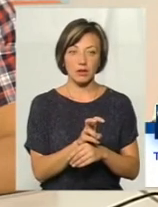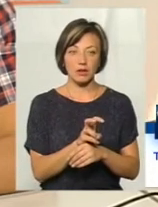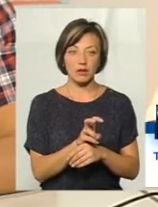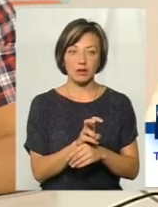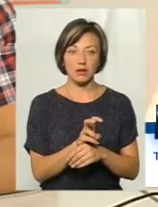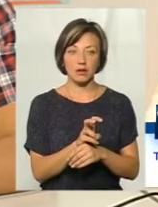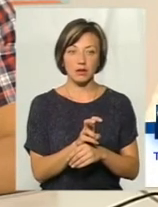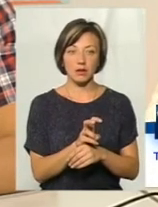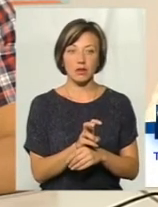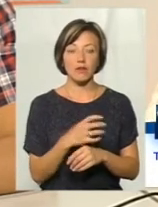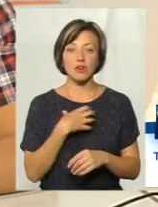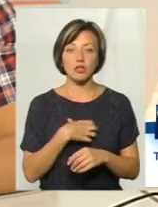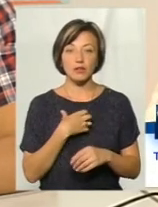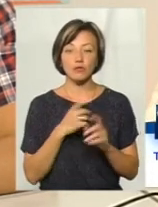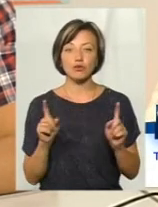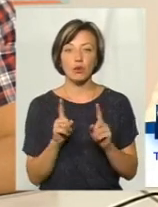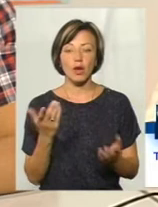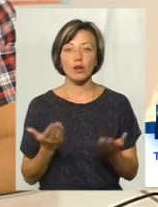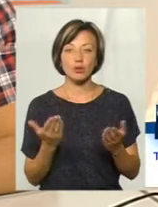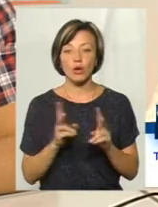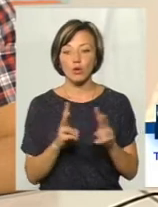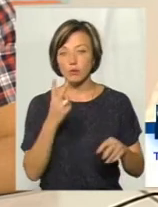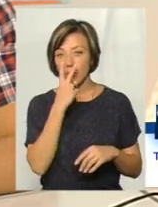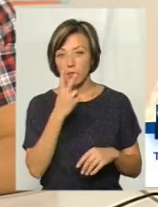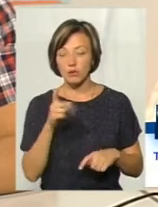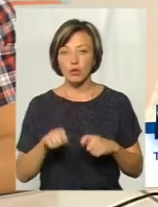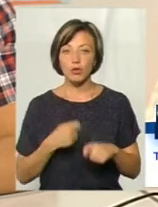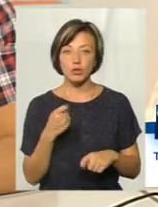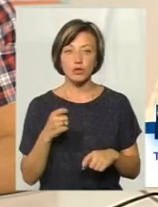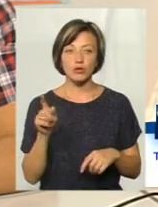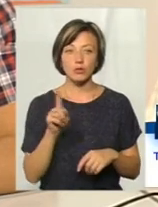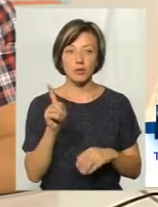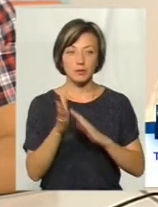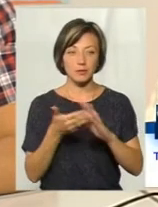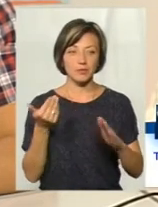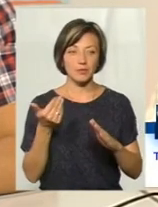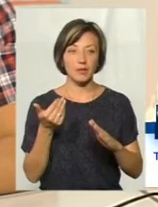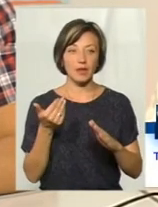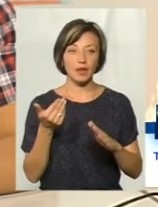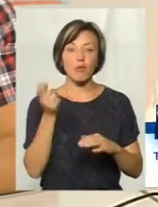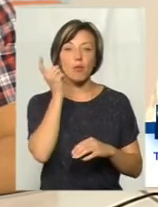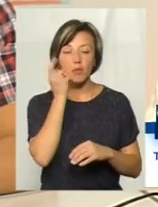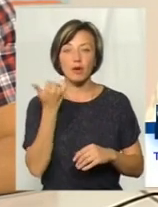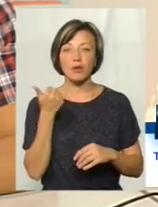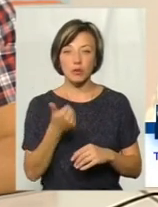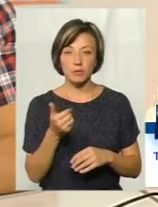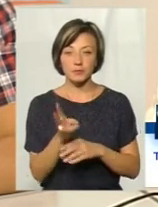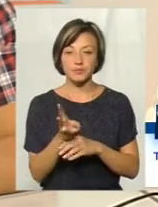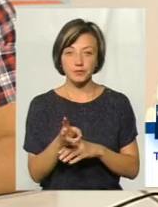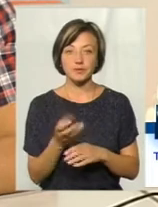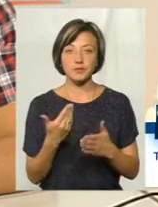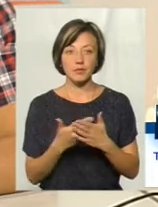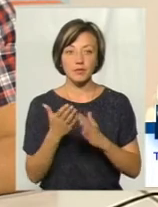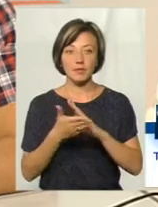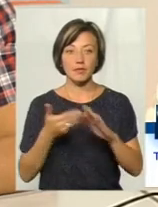сьогодні такі. Дуже важливо, щоб якщо десь хтось побачив порушення, щоб гукнув мобільний телефон хорошо зняти, не зняти, а от